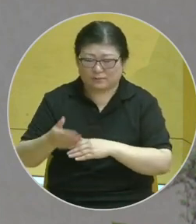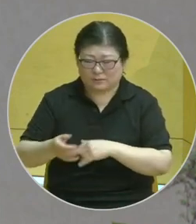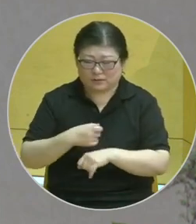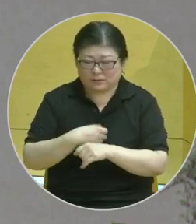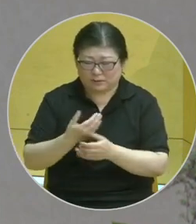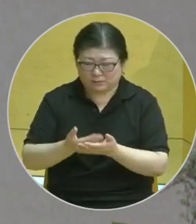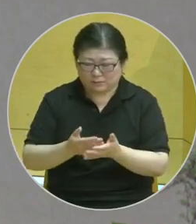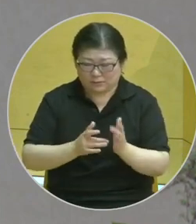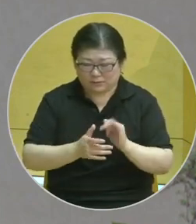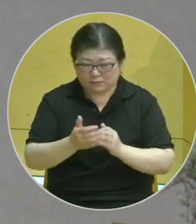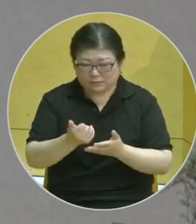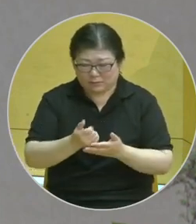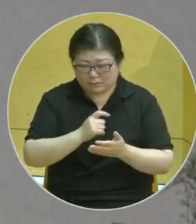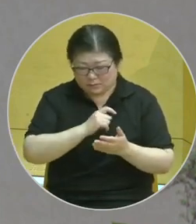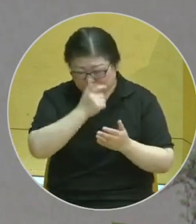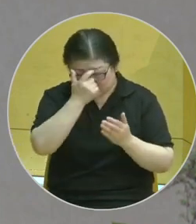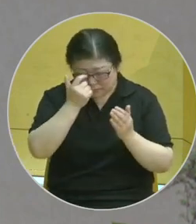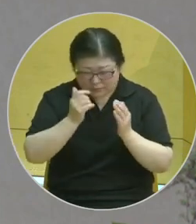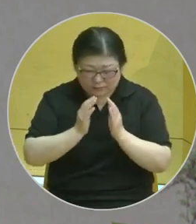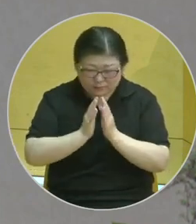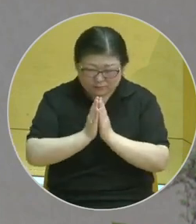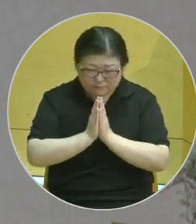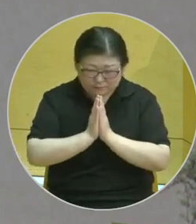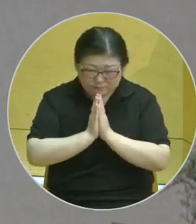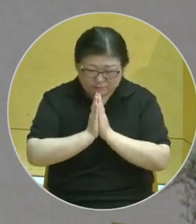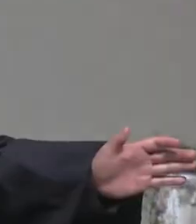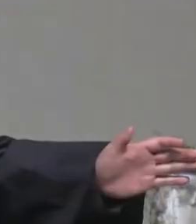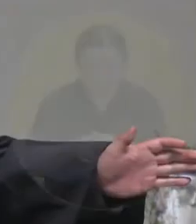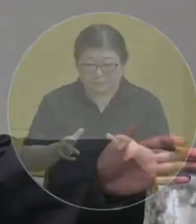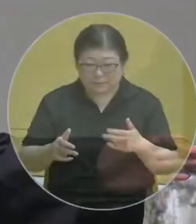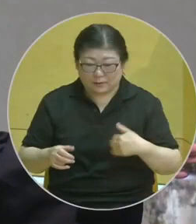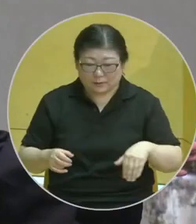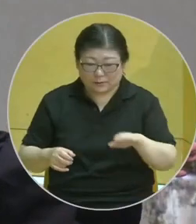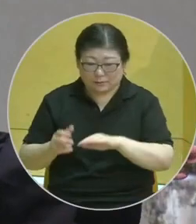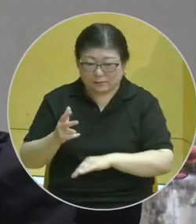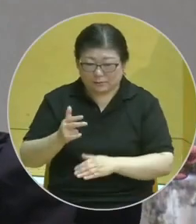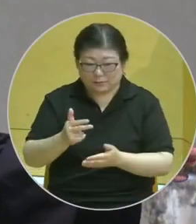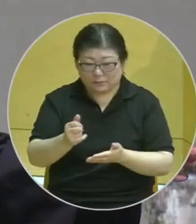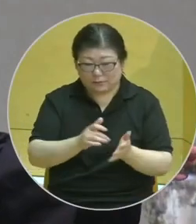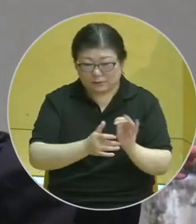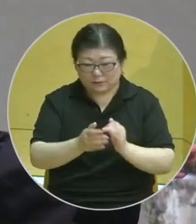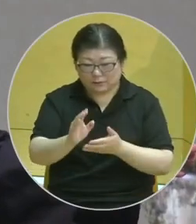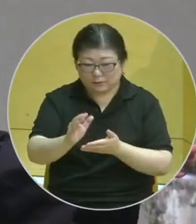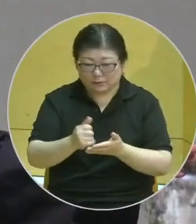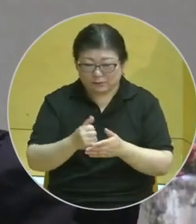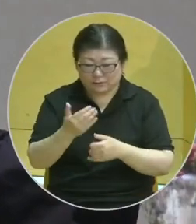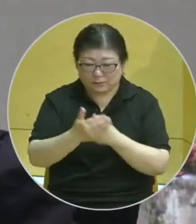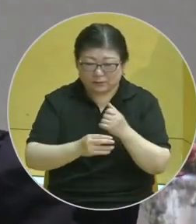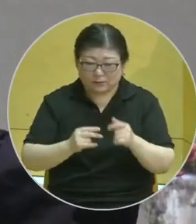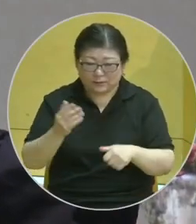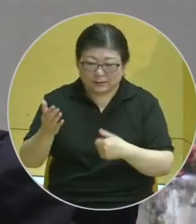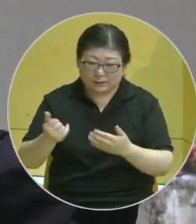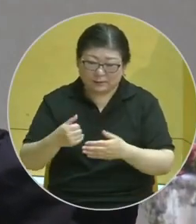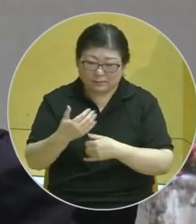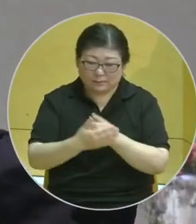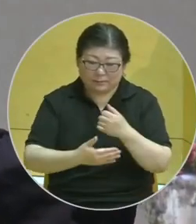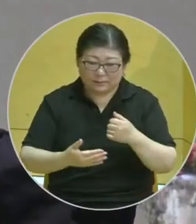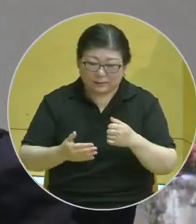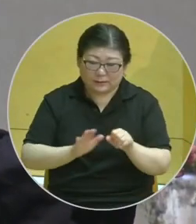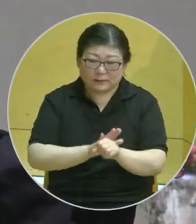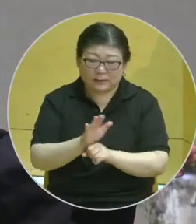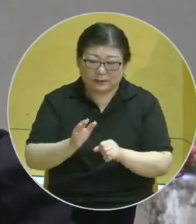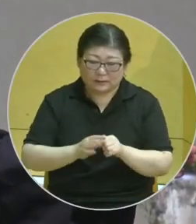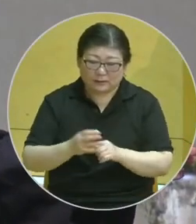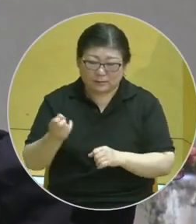예수님의 이름으로 기도드립니다 아멘 얘는 우리 주 예수 그리스도의 은혜와 우리 하나님의 사랑과